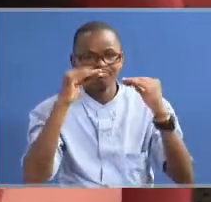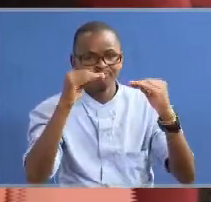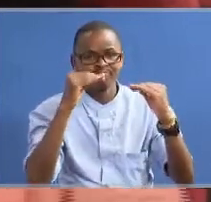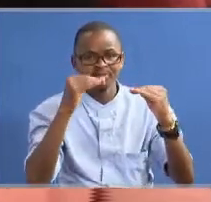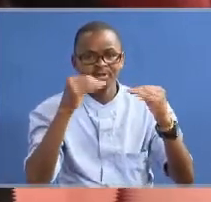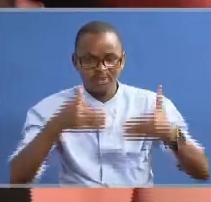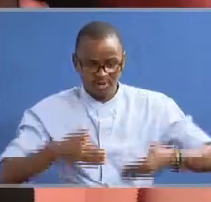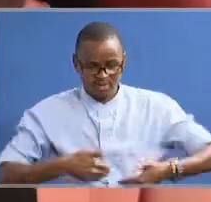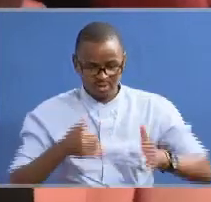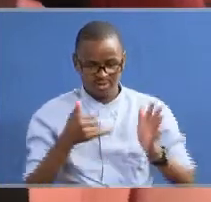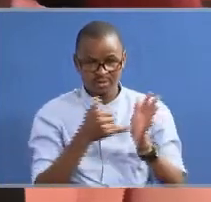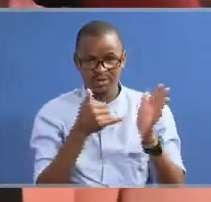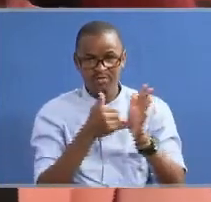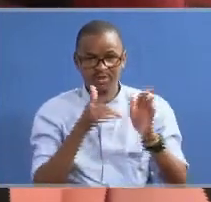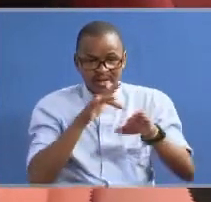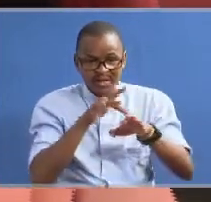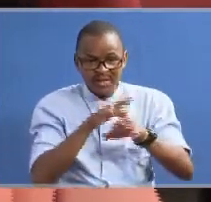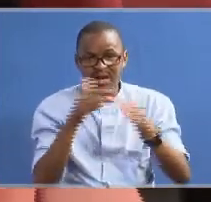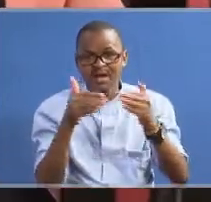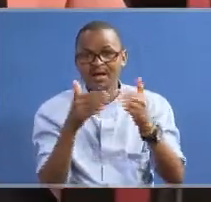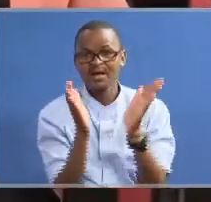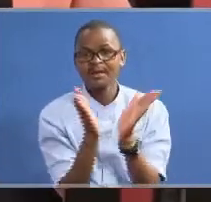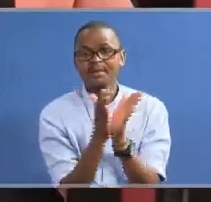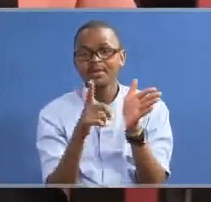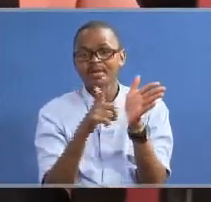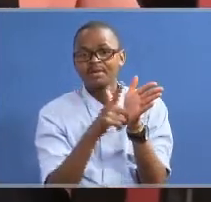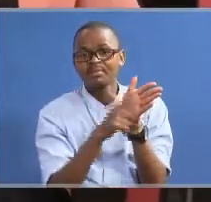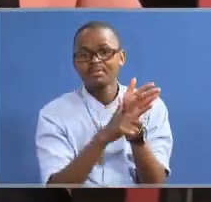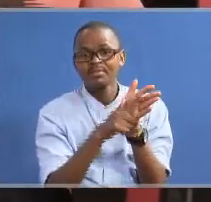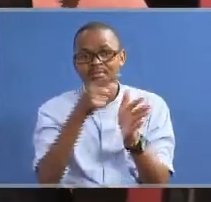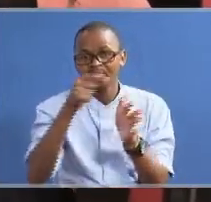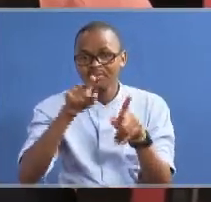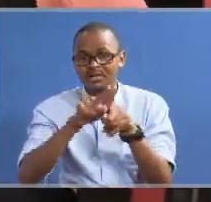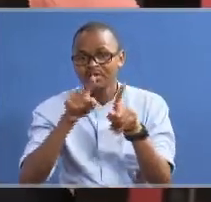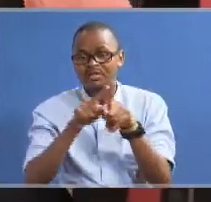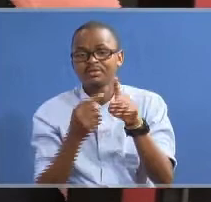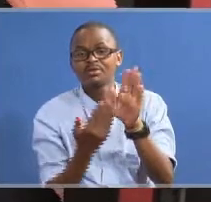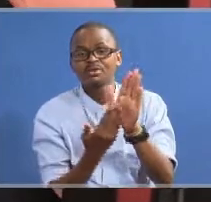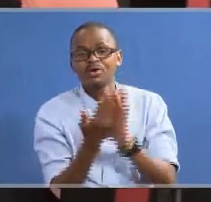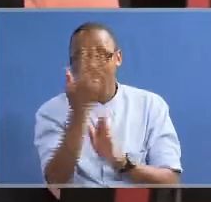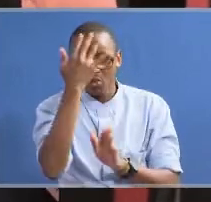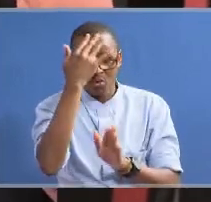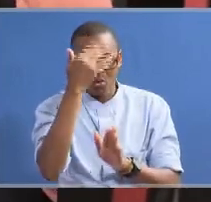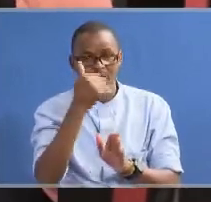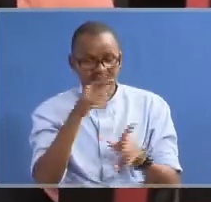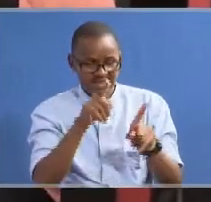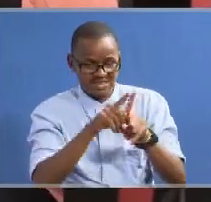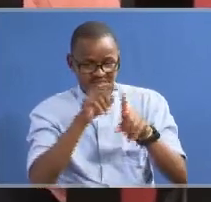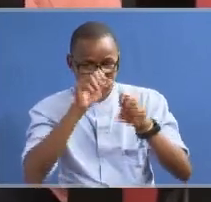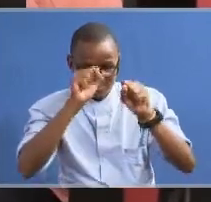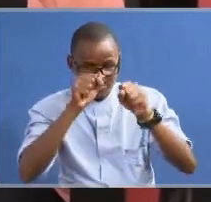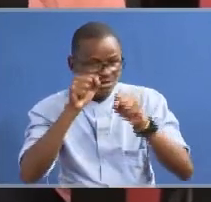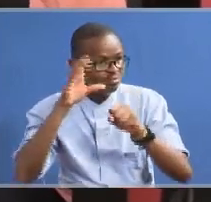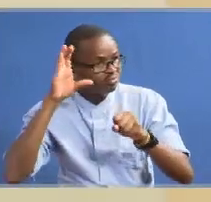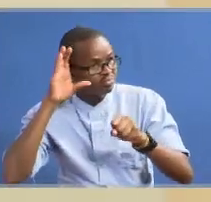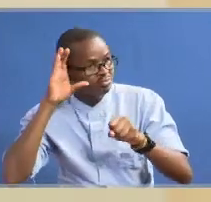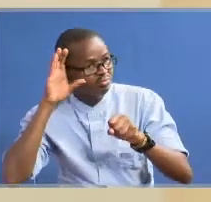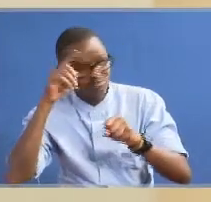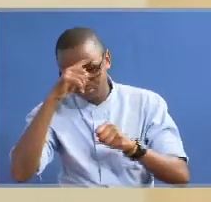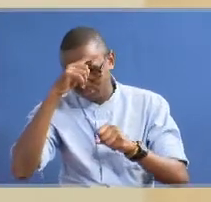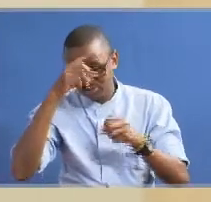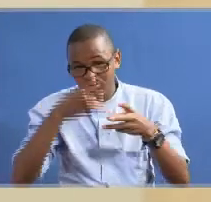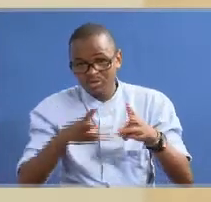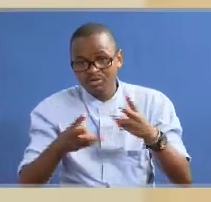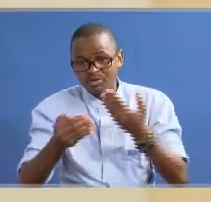vijana kujihusisha na mambo yanayoathiri jamii kisheria, kifedha na kimaendeleo, ili wao pia waweze kusikika, kwa sababu mbinu